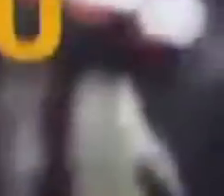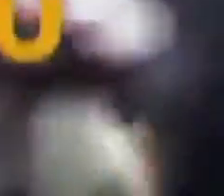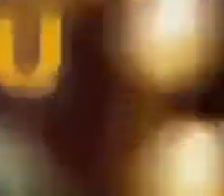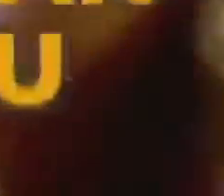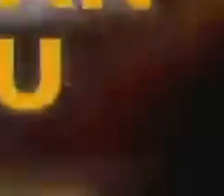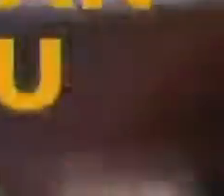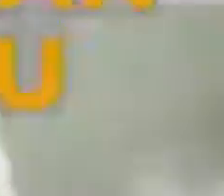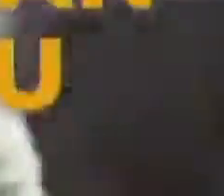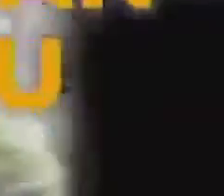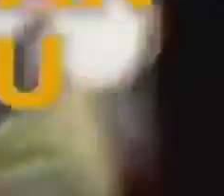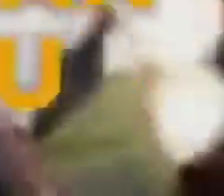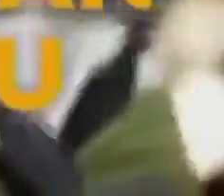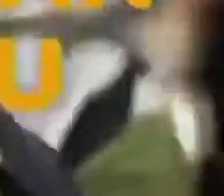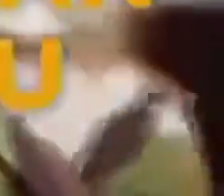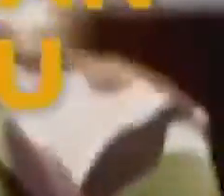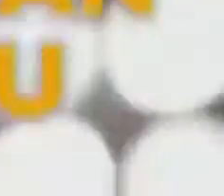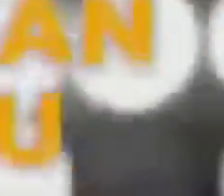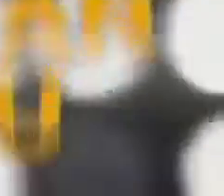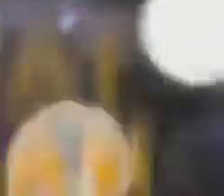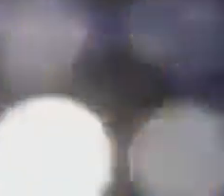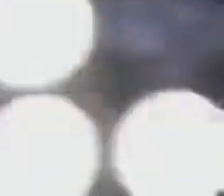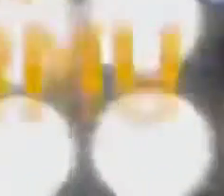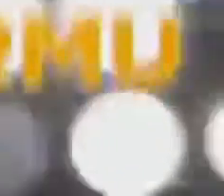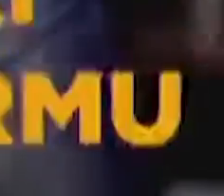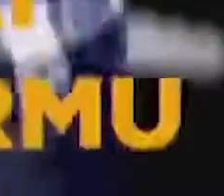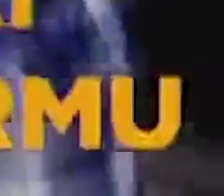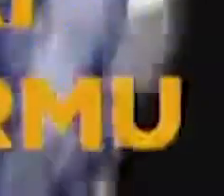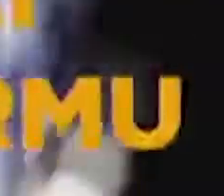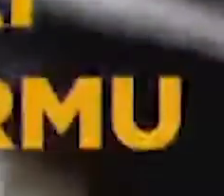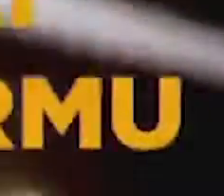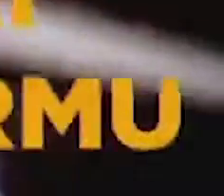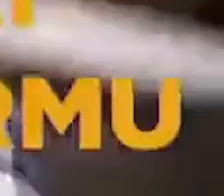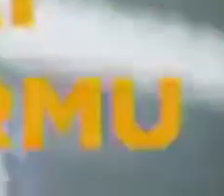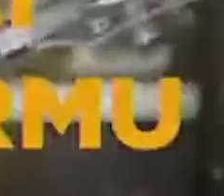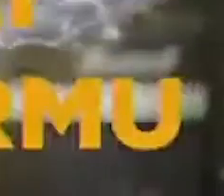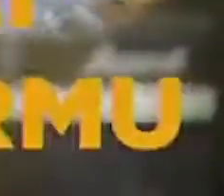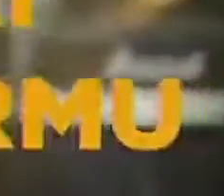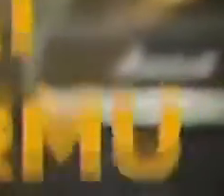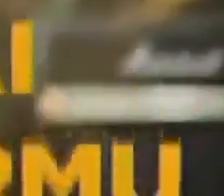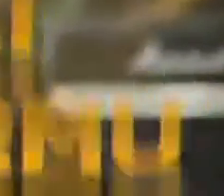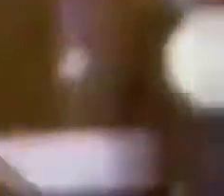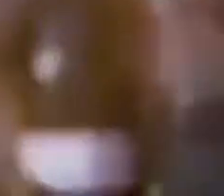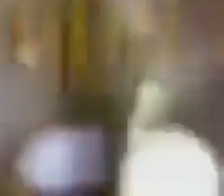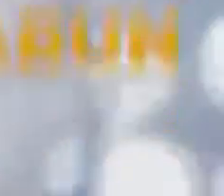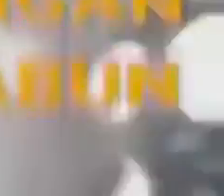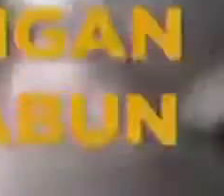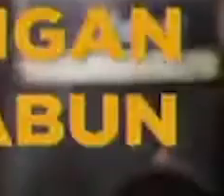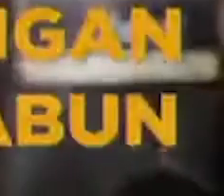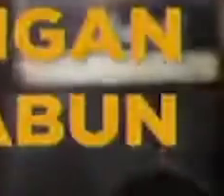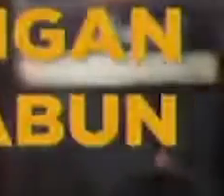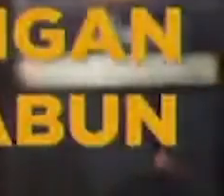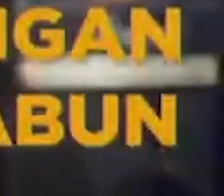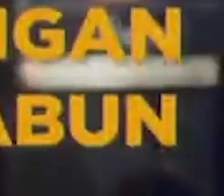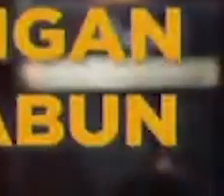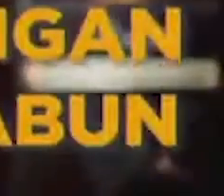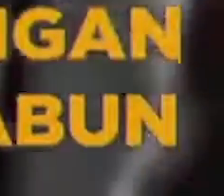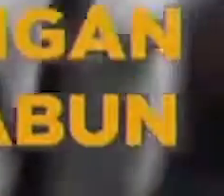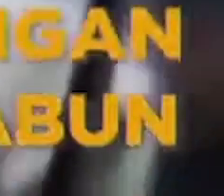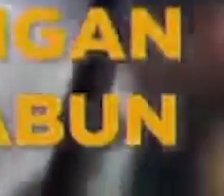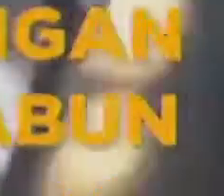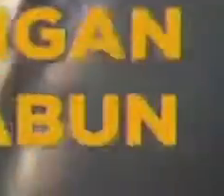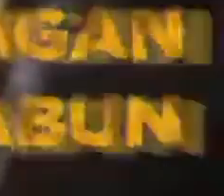jumpa ingatasan ibu pakai maskermu